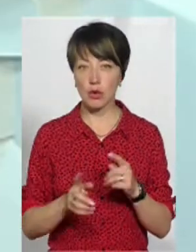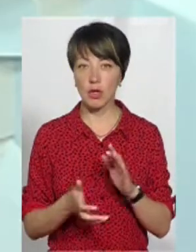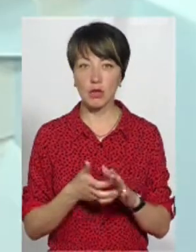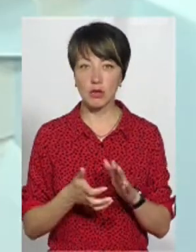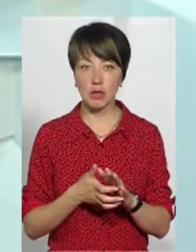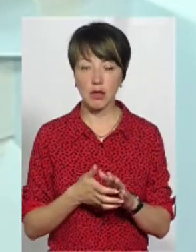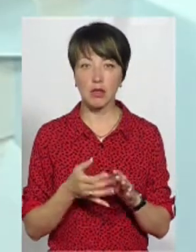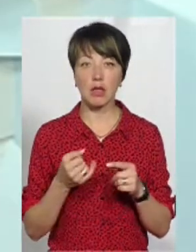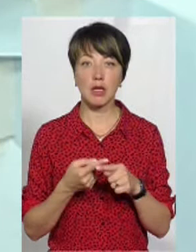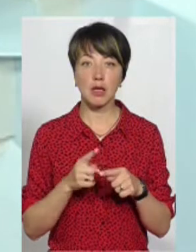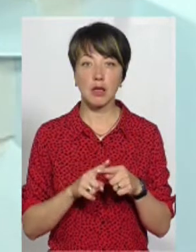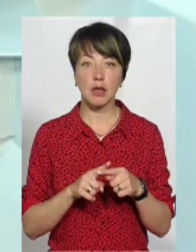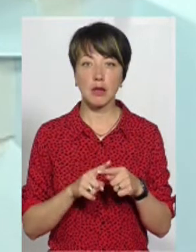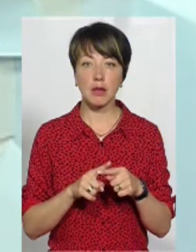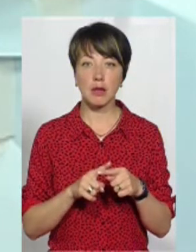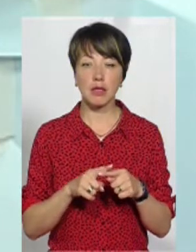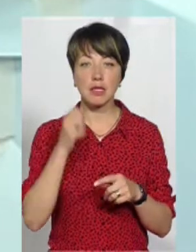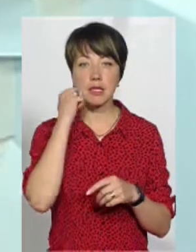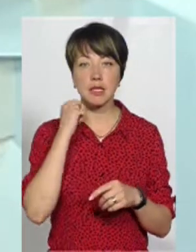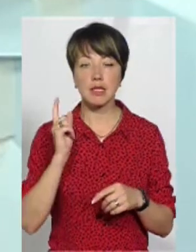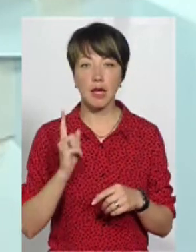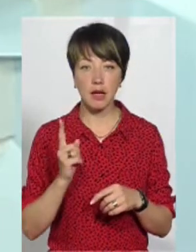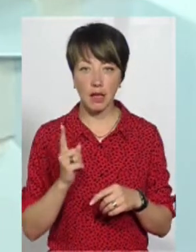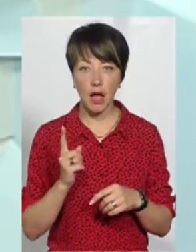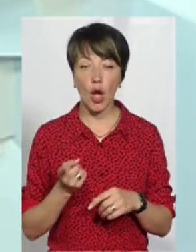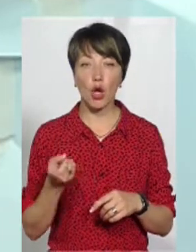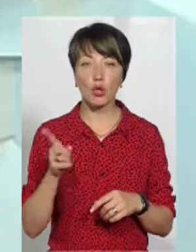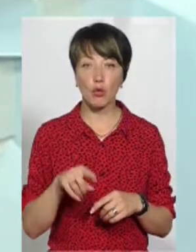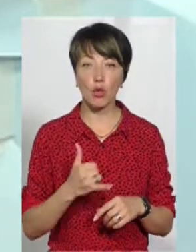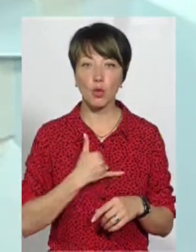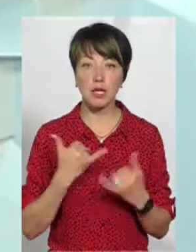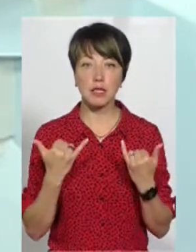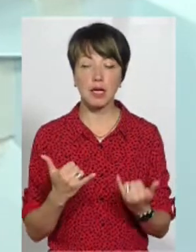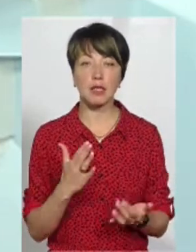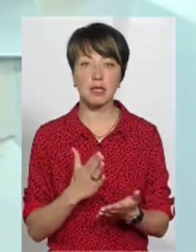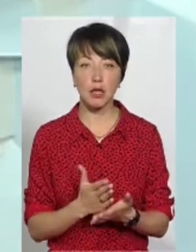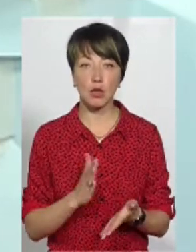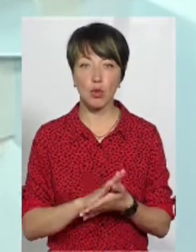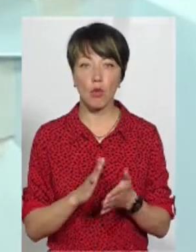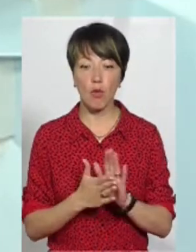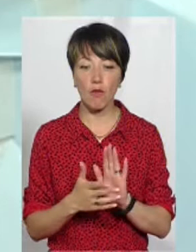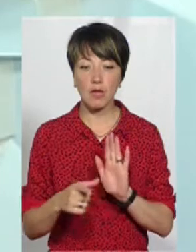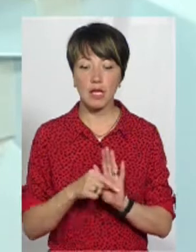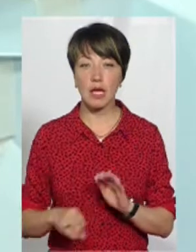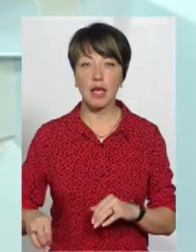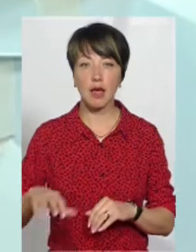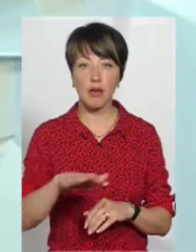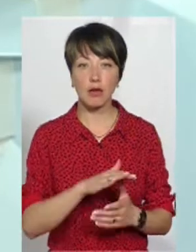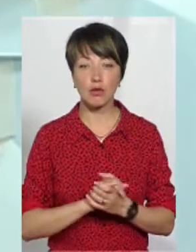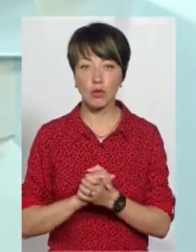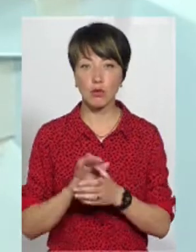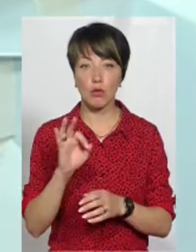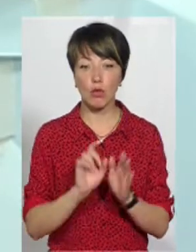бо інфраструктура профтехосвіти надзвичайно застаріла. Тому у нас зараз є домовленість з Європейським Союзом